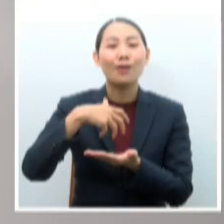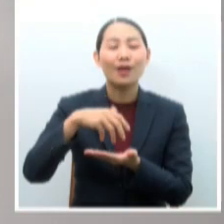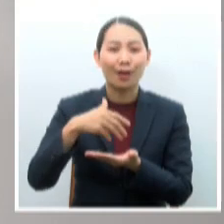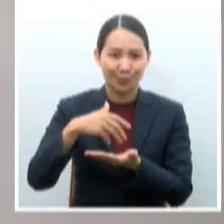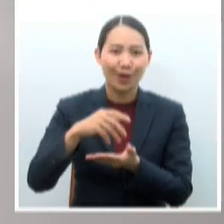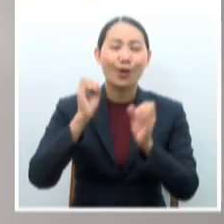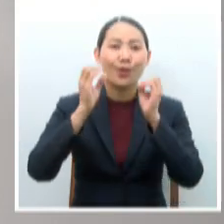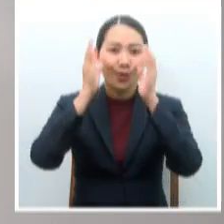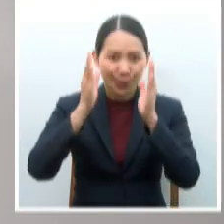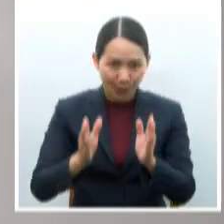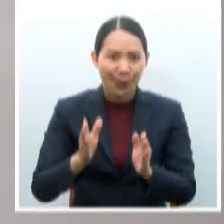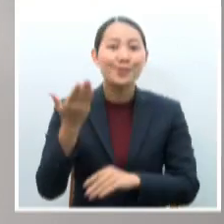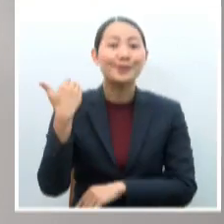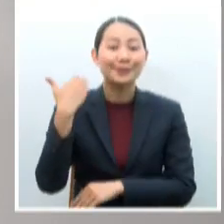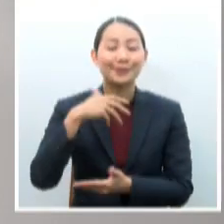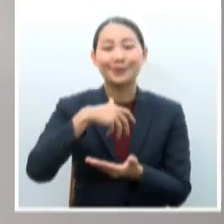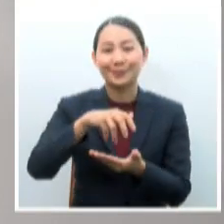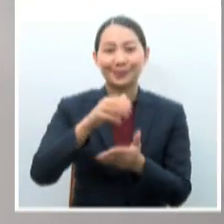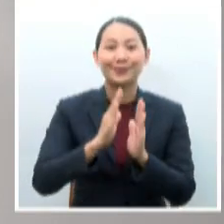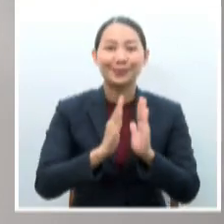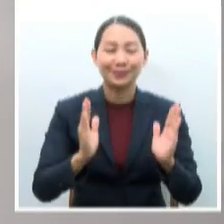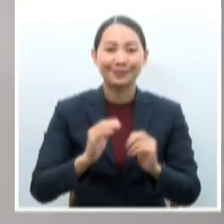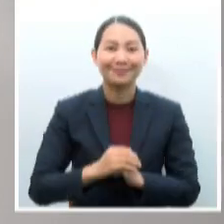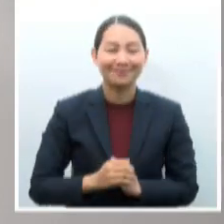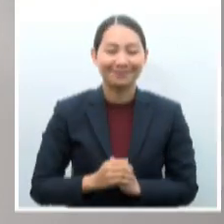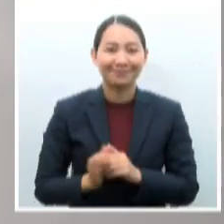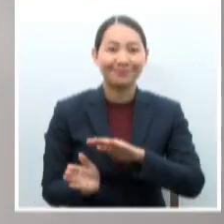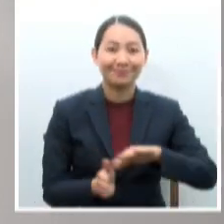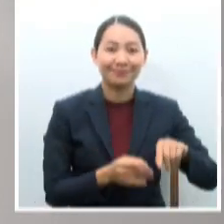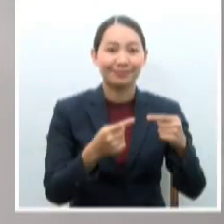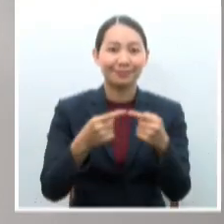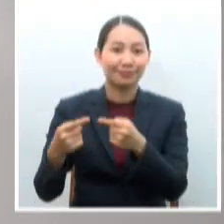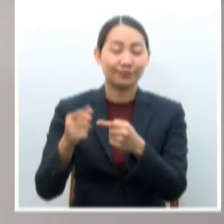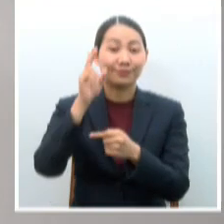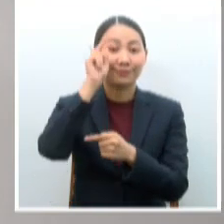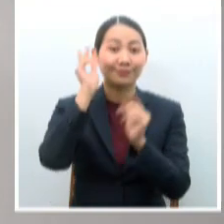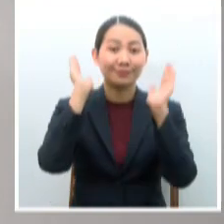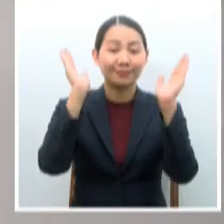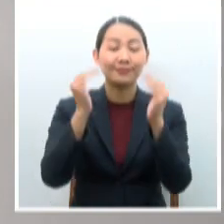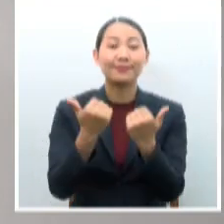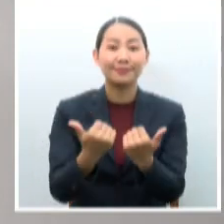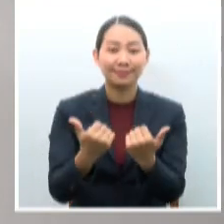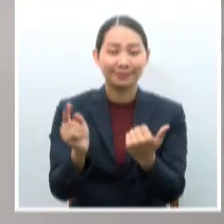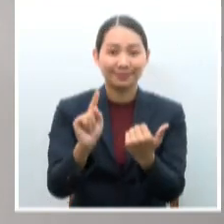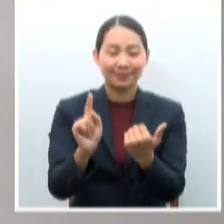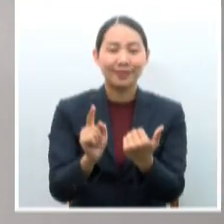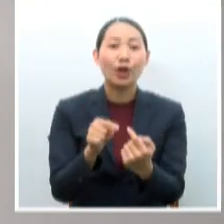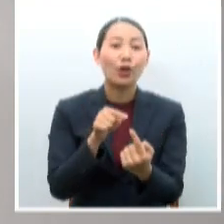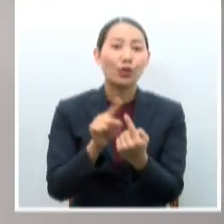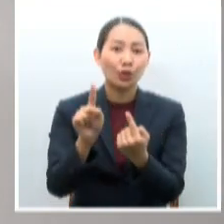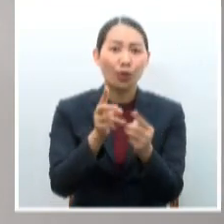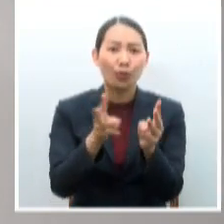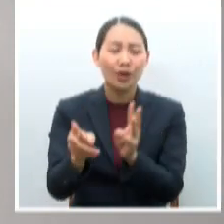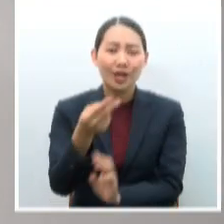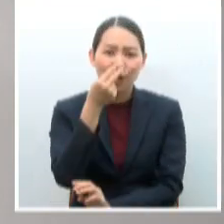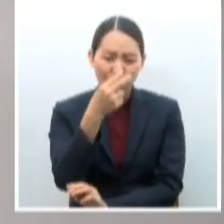ไทยที่อยู่ในใจเด็กๆเลยค่ะท่านผู้ชมทุกท่านคะเราไปต่อกันที่ข่าวประชาสัมพันธ์ในวันนี้กันบ้างนะคะกับช่องทางในการติดตามข้อมูลข่าวส